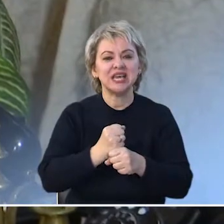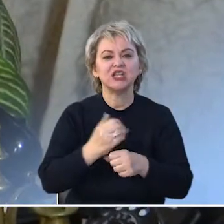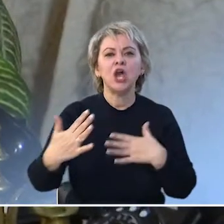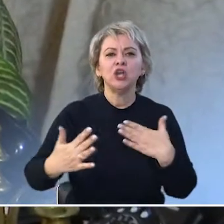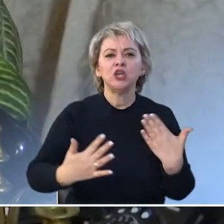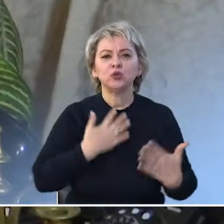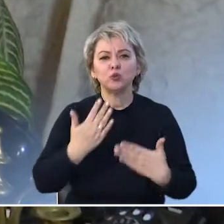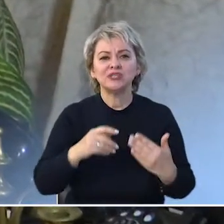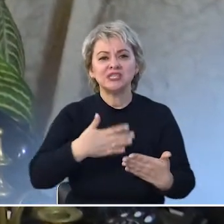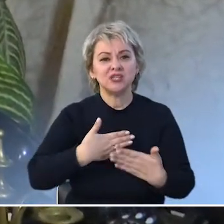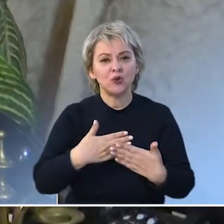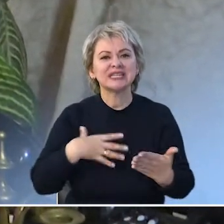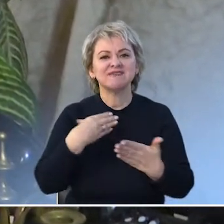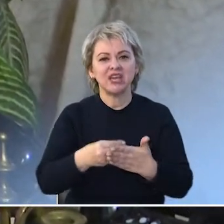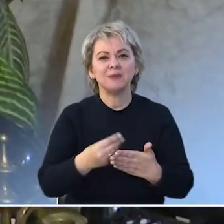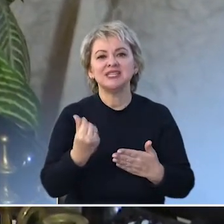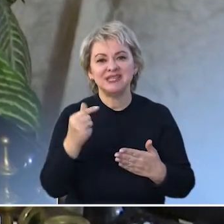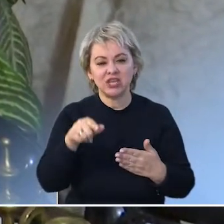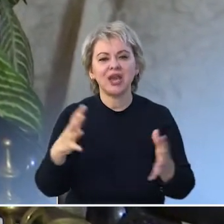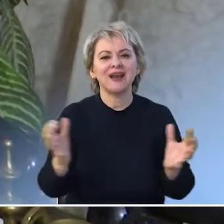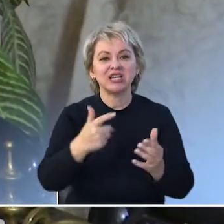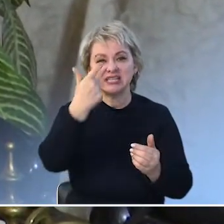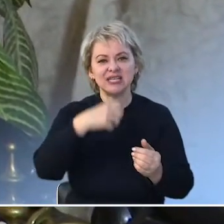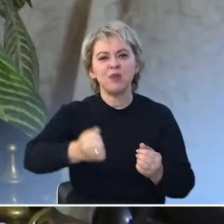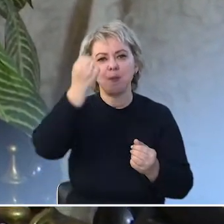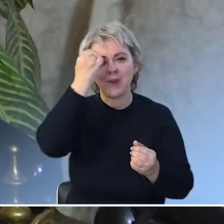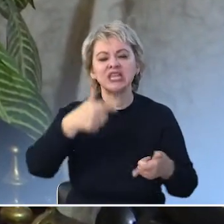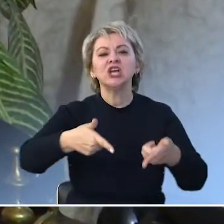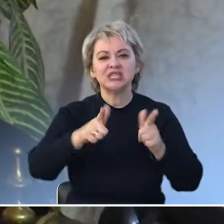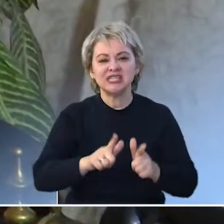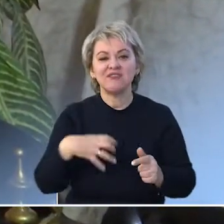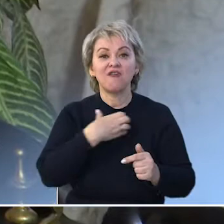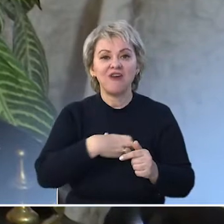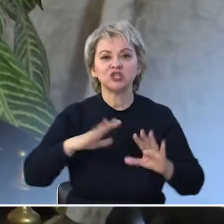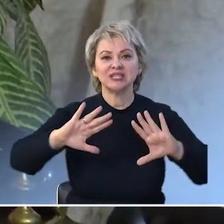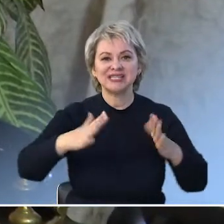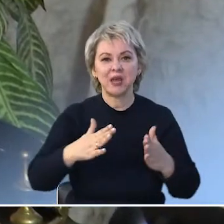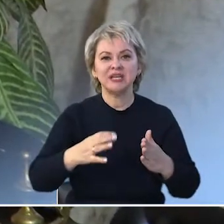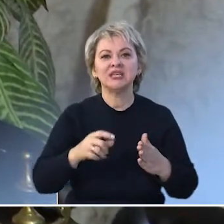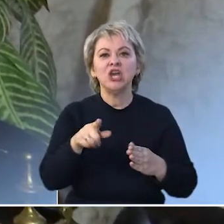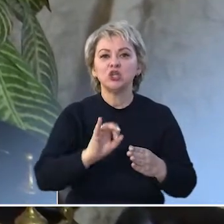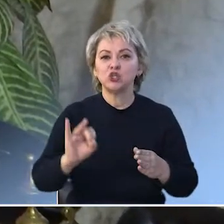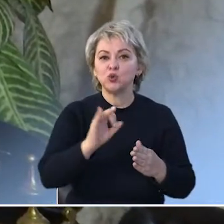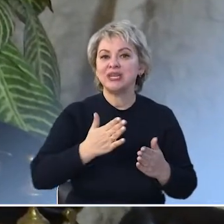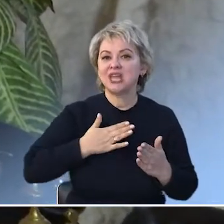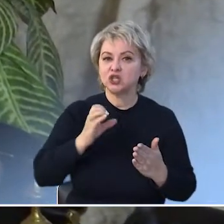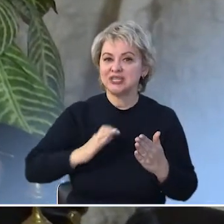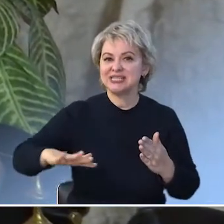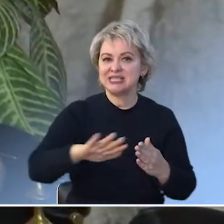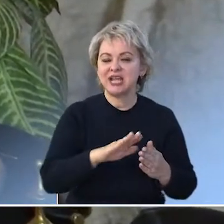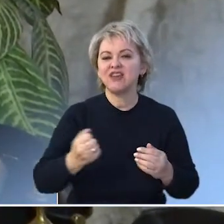создан энтузиастами на собственные средства и хранит в себе память о действительно важных событиях в истории нашей